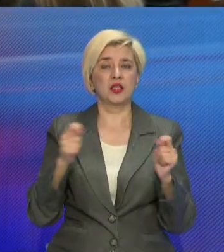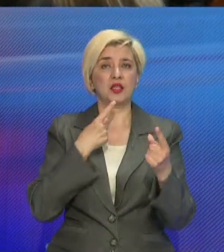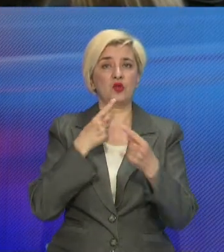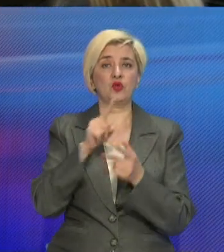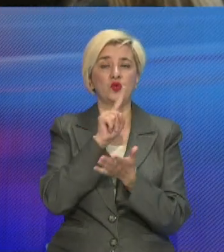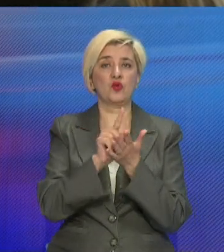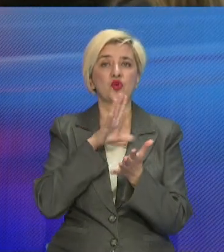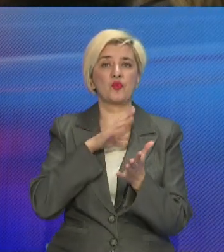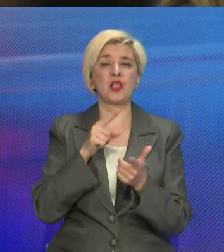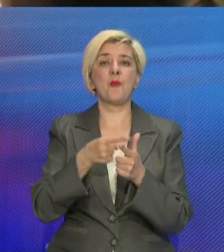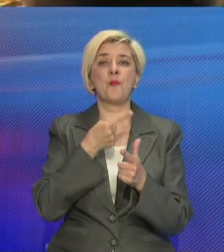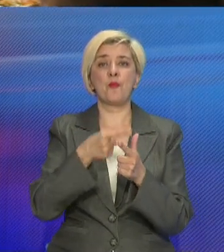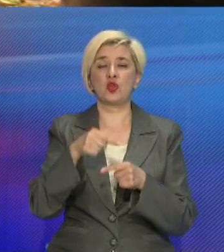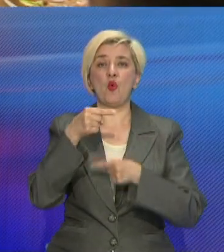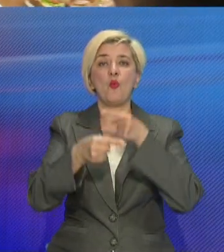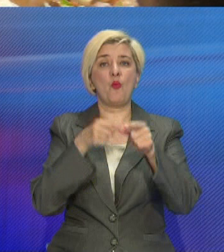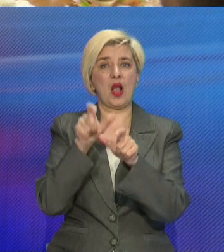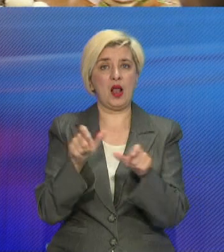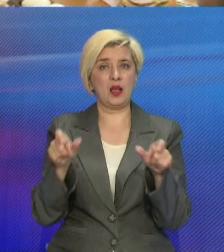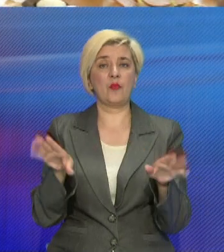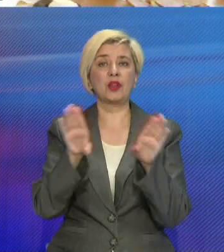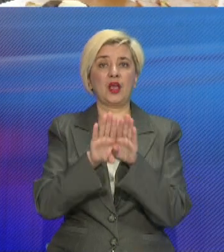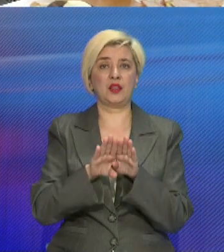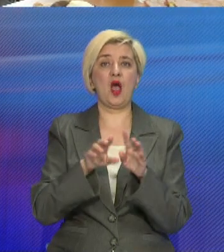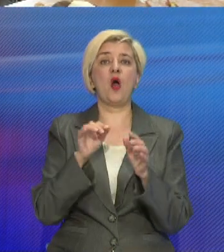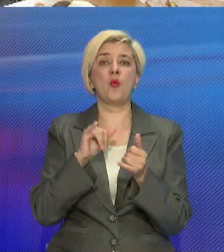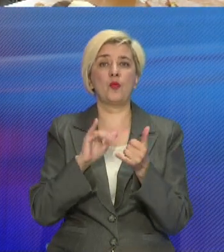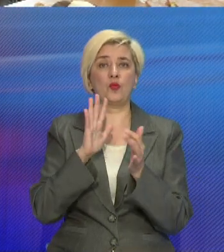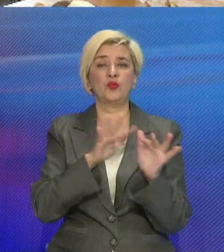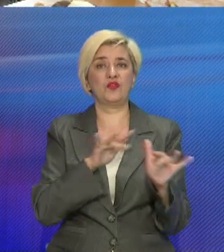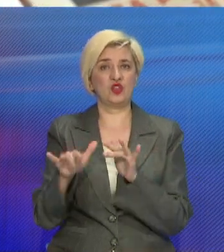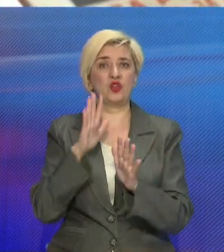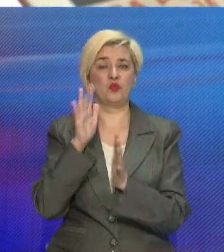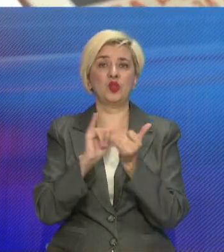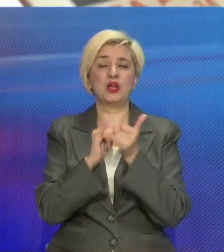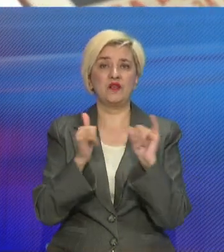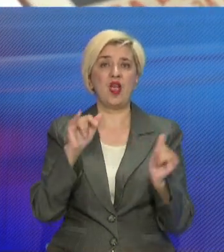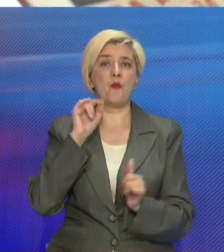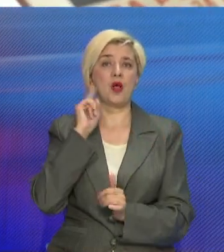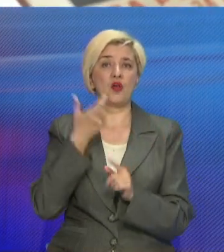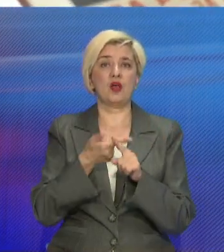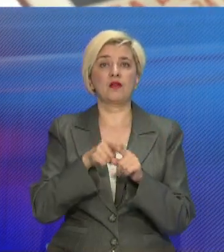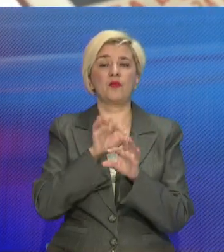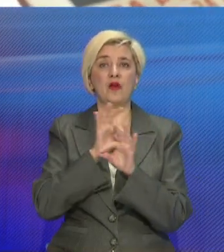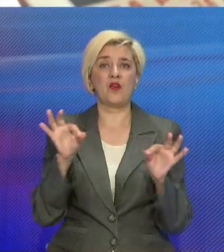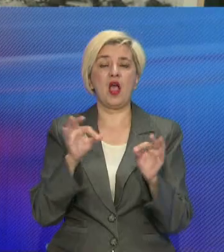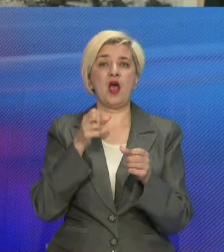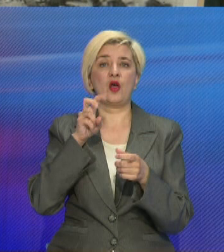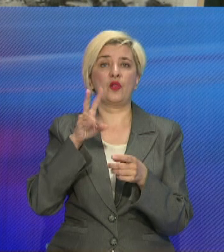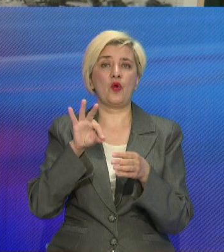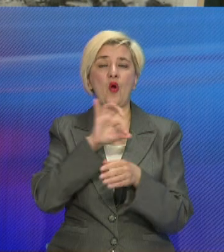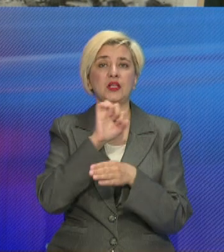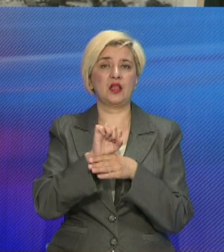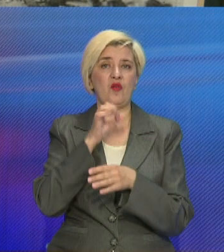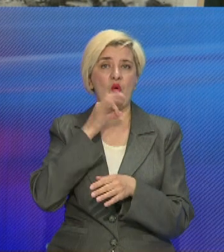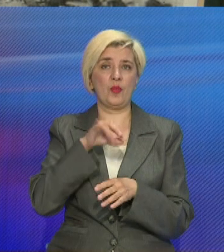упэўненым, што студатрадаўскі рух будзе жыць і развівацца. Маладосць – гэта выдатна, але ігнараваць вопыт не трэба, падкрэслілі ўдзельнікі сустрэчы. Яшчэ